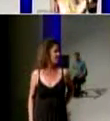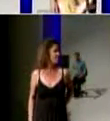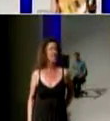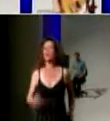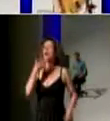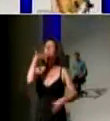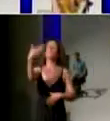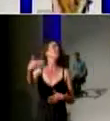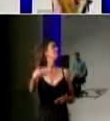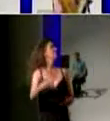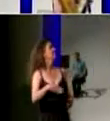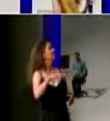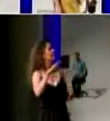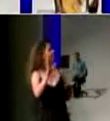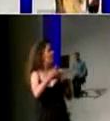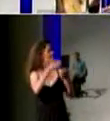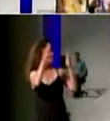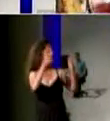Merci les muses.